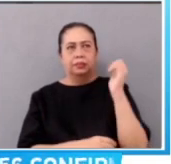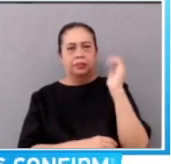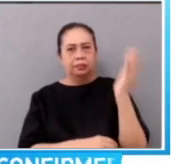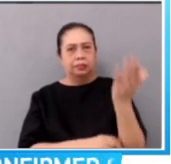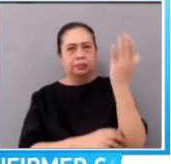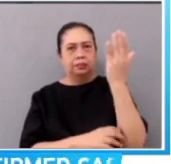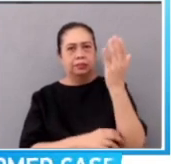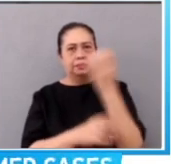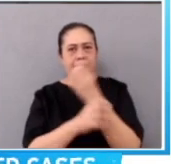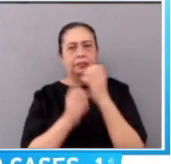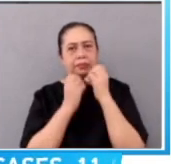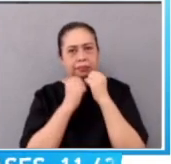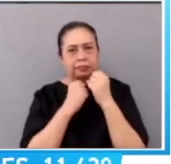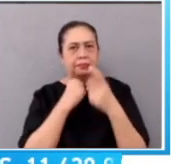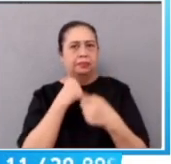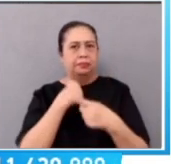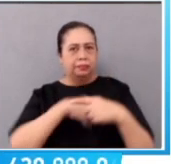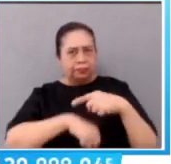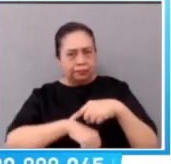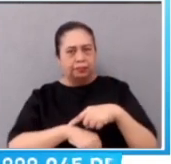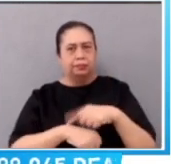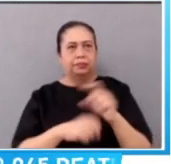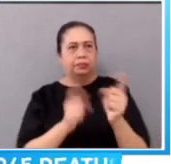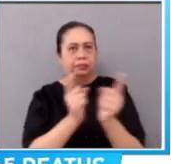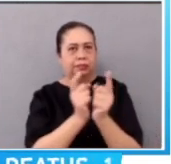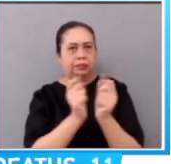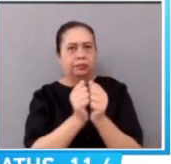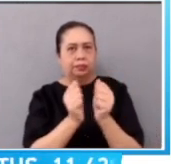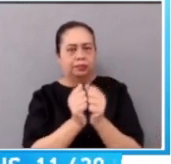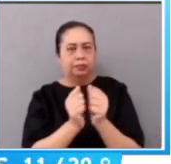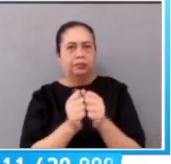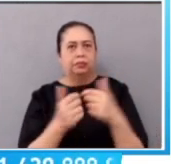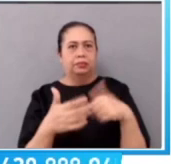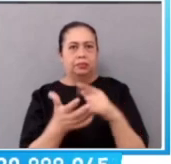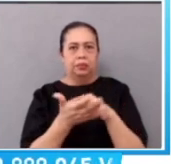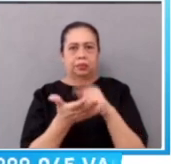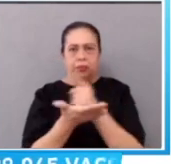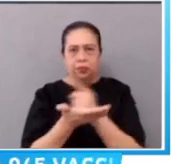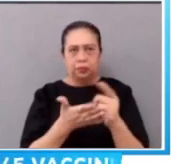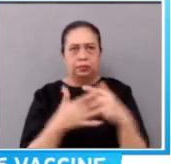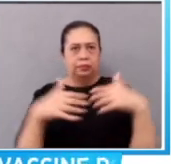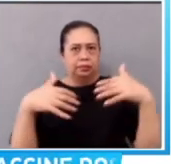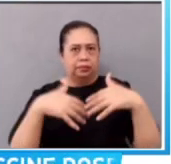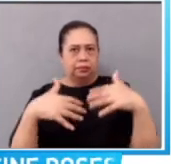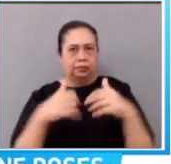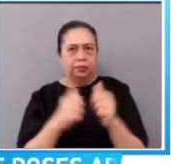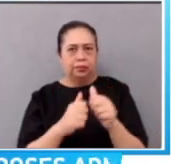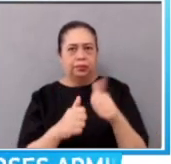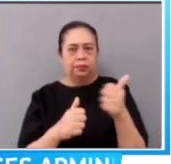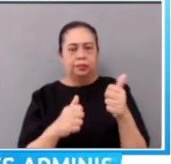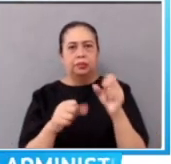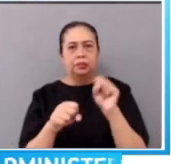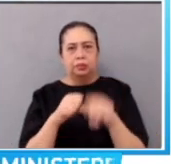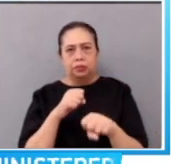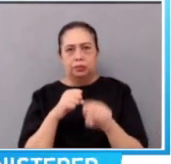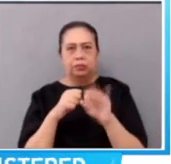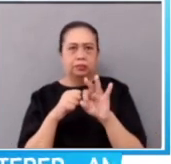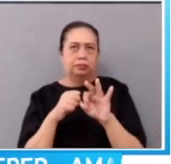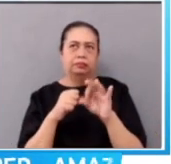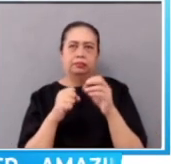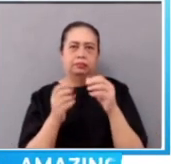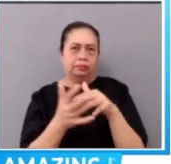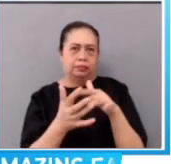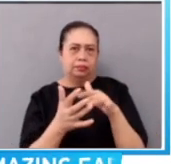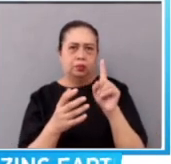kikipagpulong po tayo kay Chairman Ocranes this coming week or next week para po pag-aralan yung mechanics